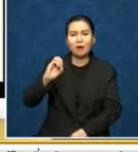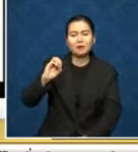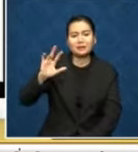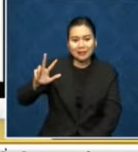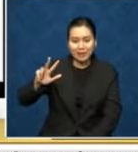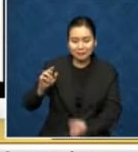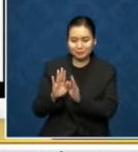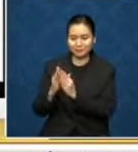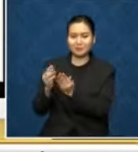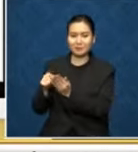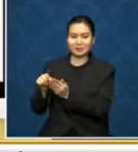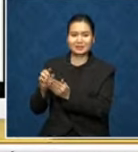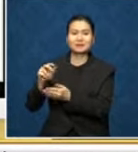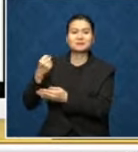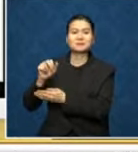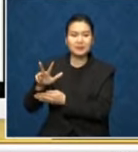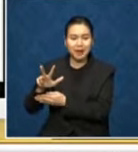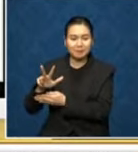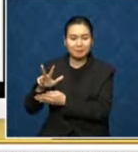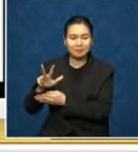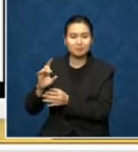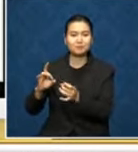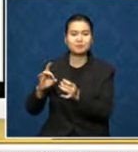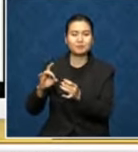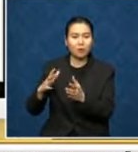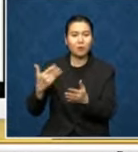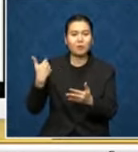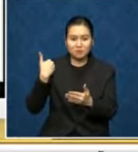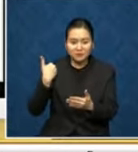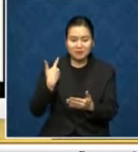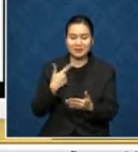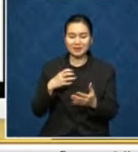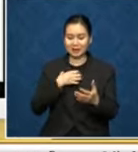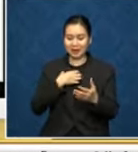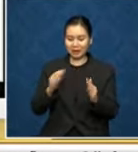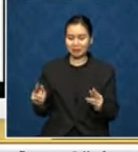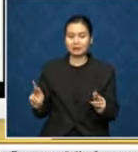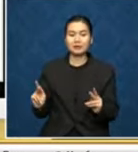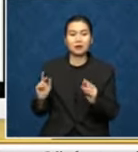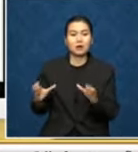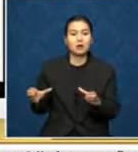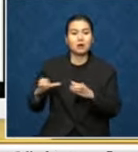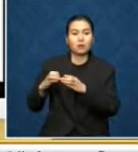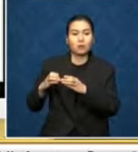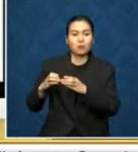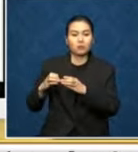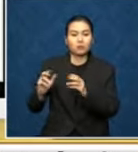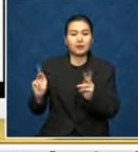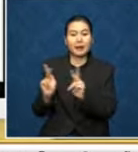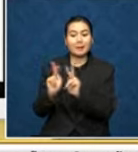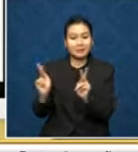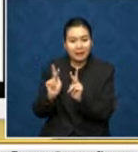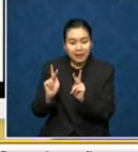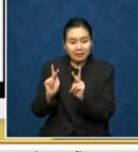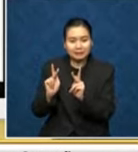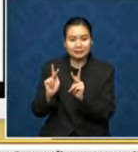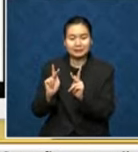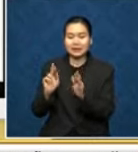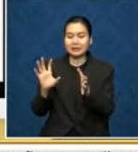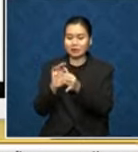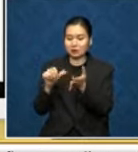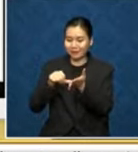ที่13นะครับผมอยากให้ท่านประธานสภาแต่งตั้งกรรมาธิการศึกษาเรื่องดังกล่าวนะครับเพื่อที่จะแ